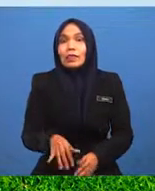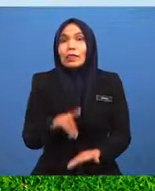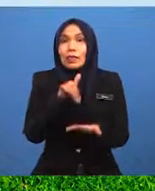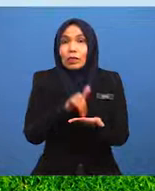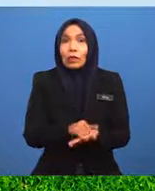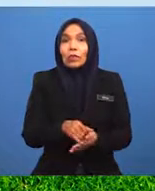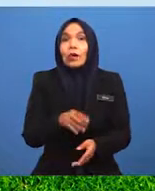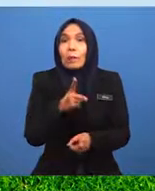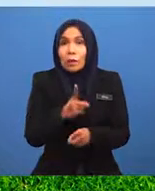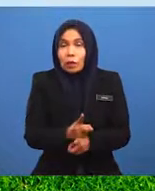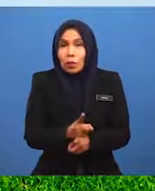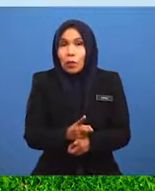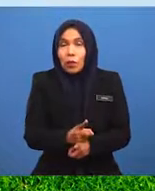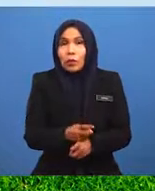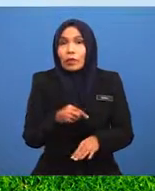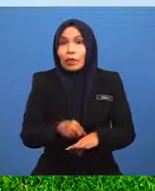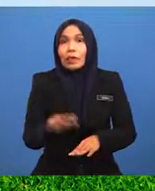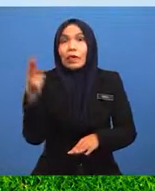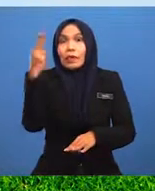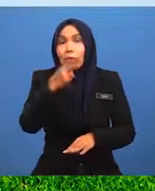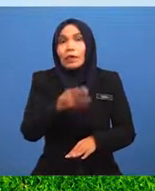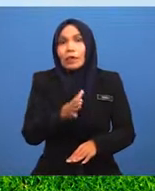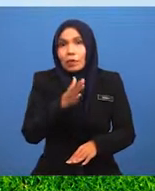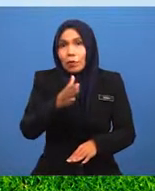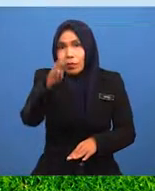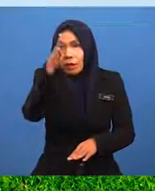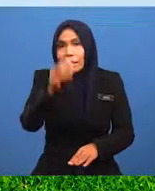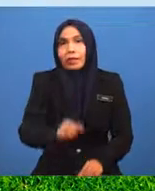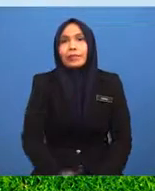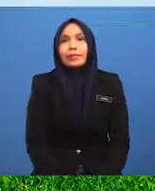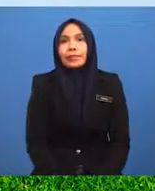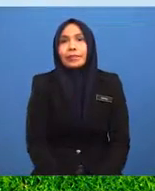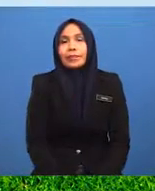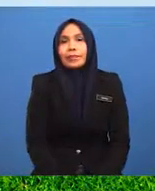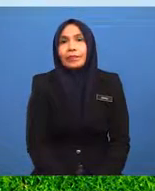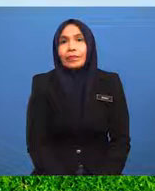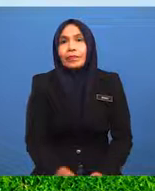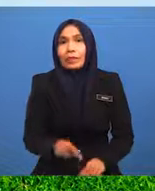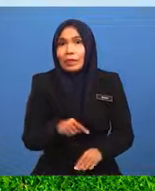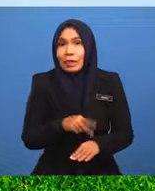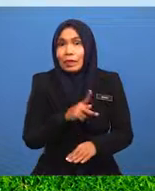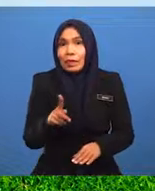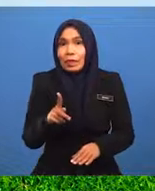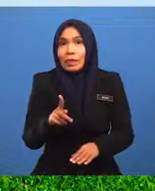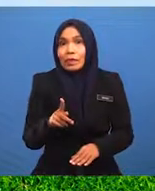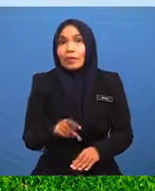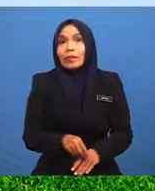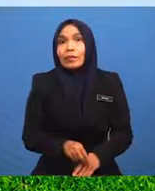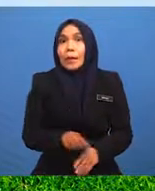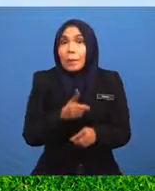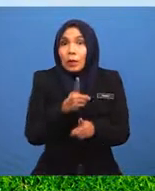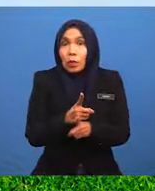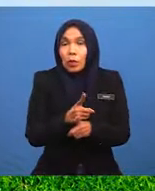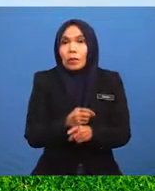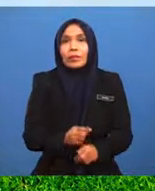hadapan ibu dan ayah. Adakah sikap yang ditunjukkan oleh kanak-kanak itu